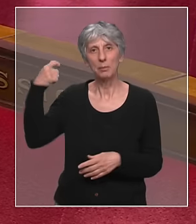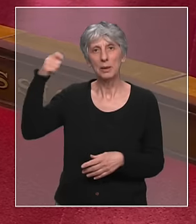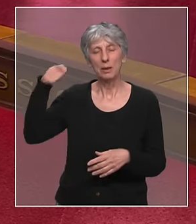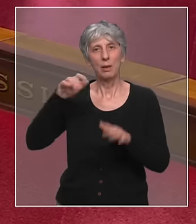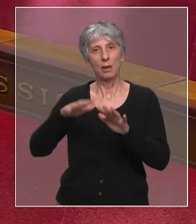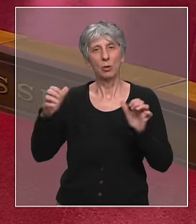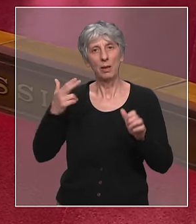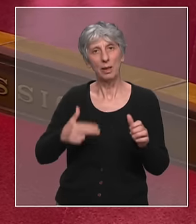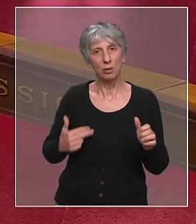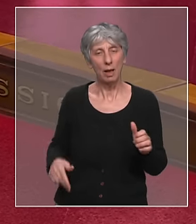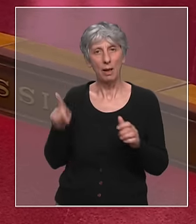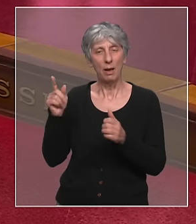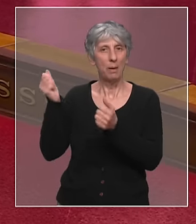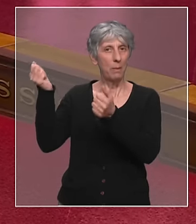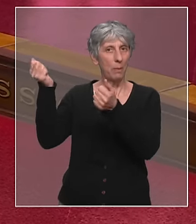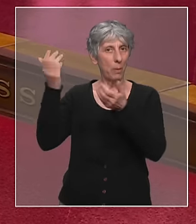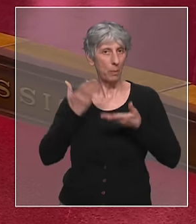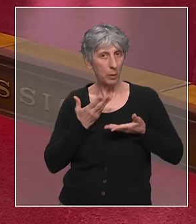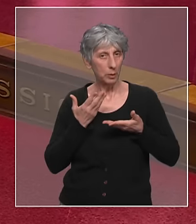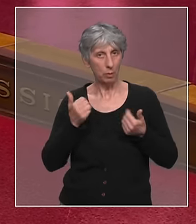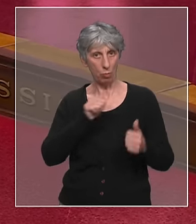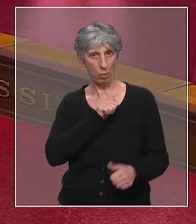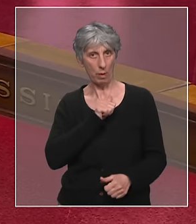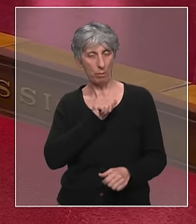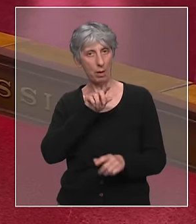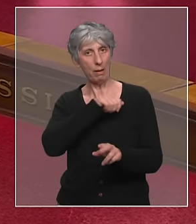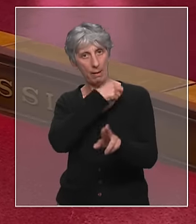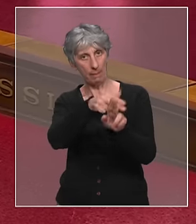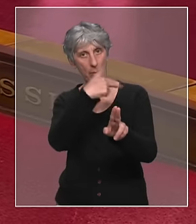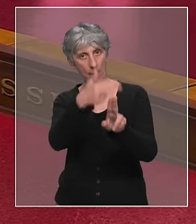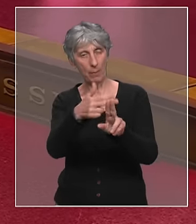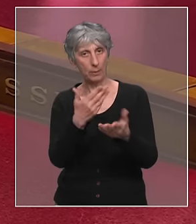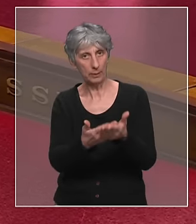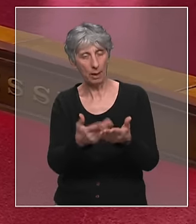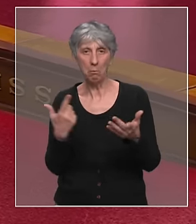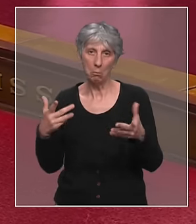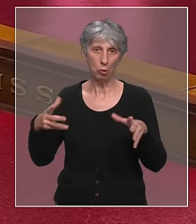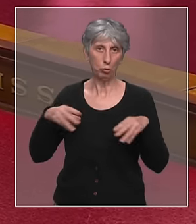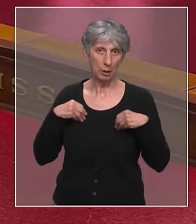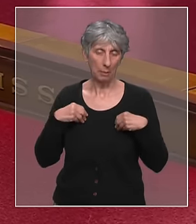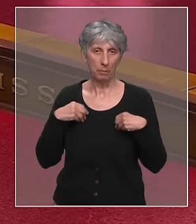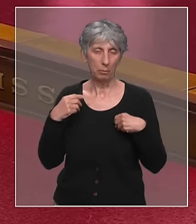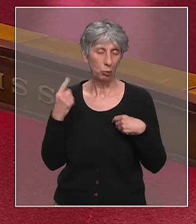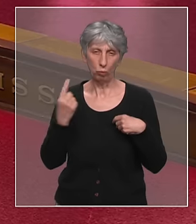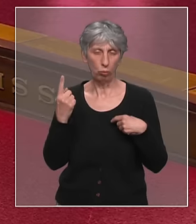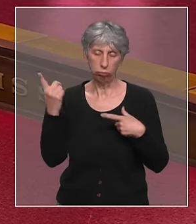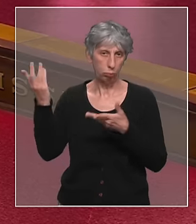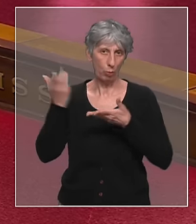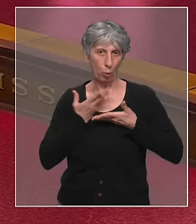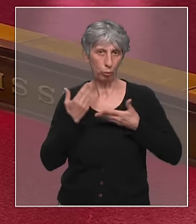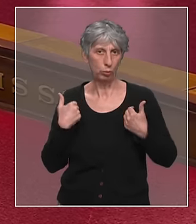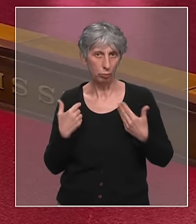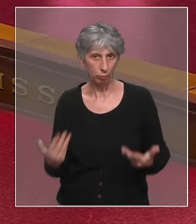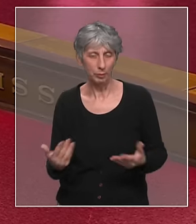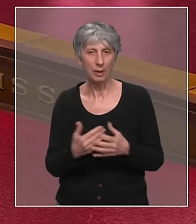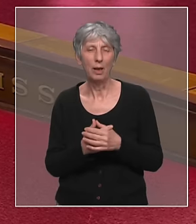nationale m'a proposé de répondre aux questions dans ce nouveau format. J'accepte toujours les propositions qui me sont faites